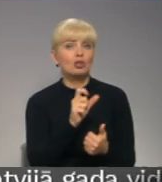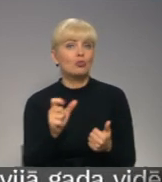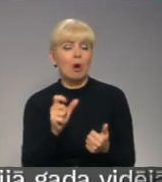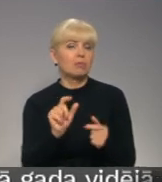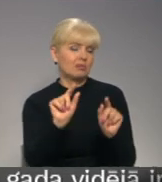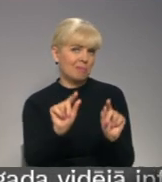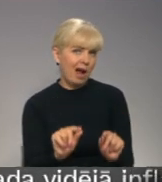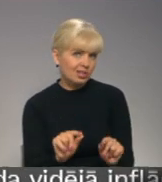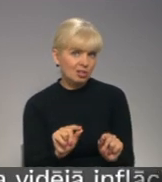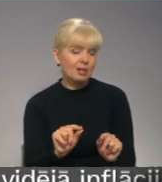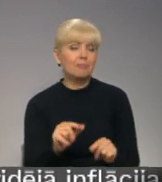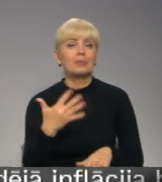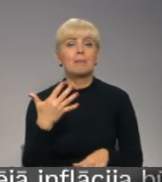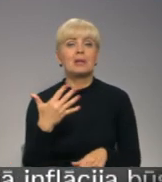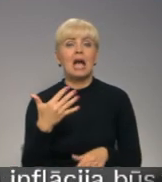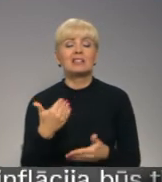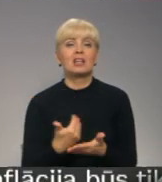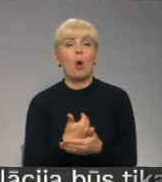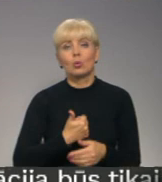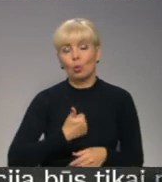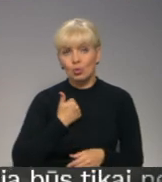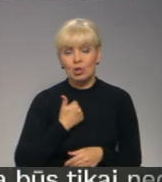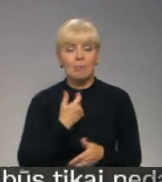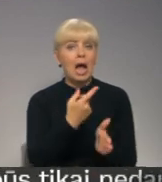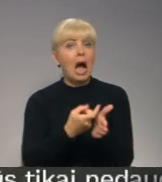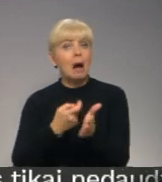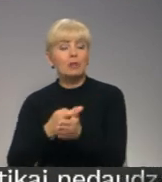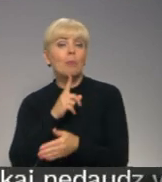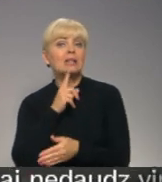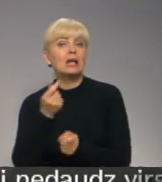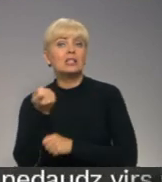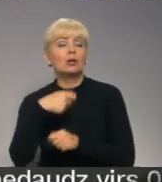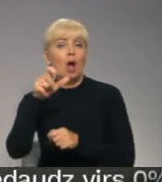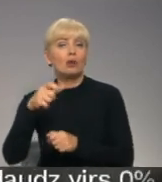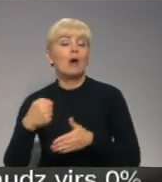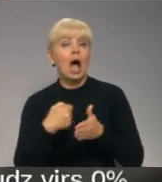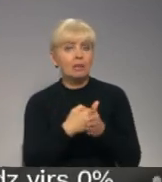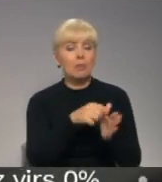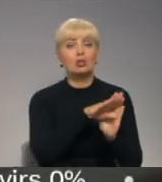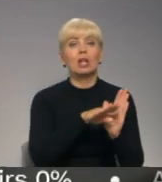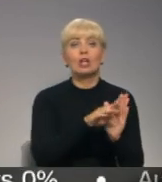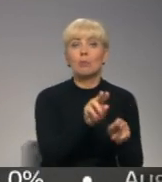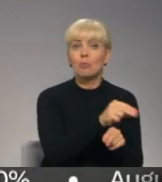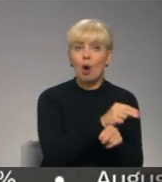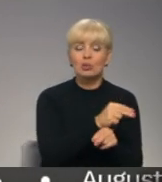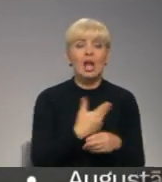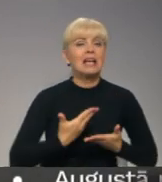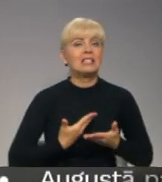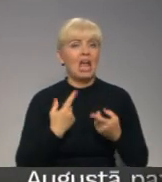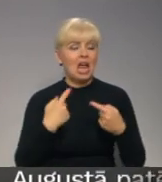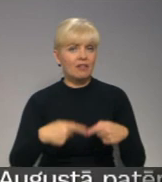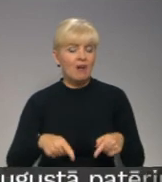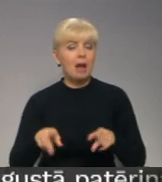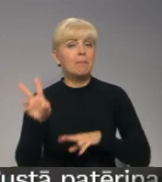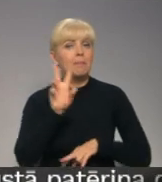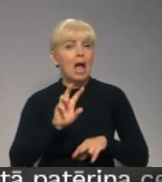gauža maziņš, tikai 5 jaunu uzņēmumi. Aptaujātie Liepājas komersanti atbalsta šādu likumu korekciju, taču praksē palīdzību viņi lielākoties